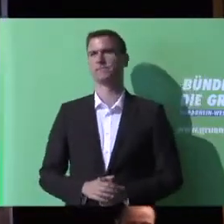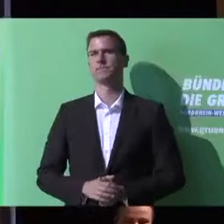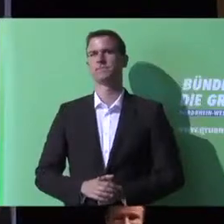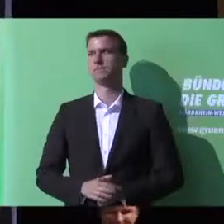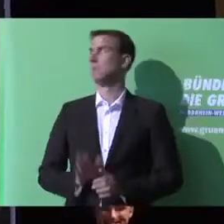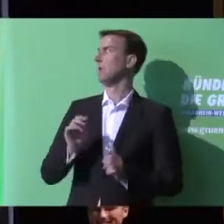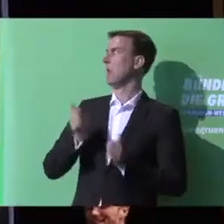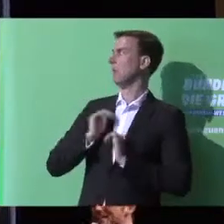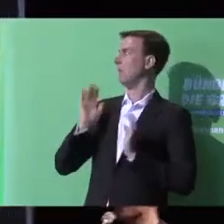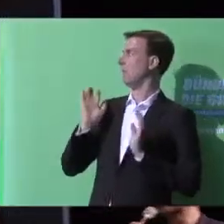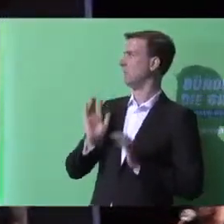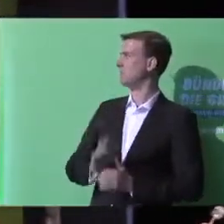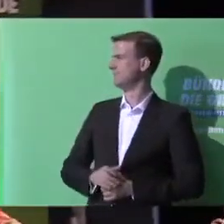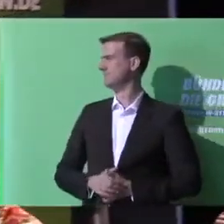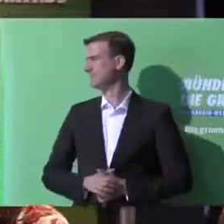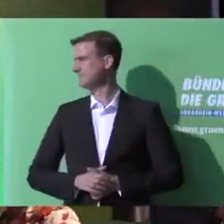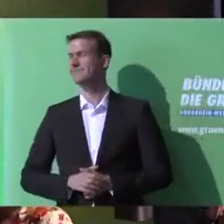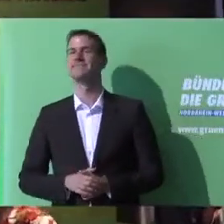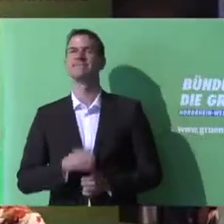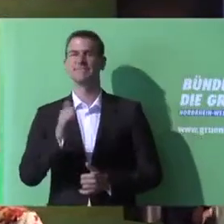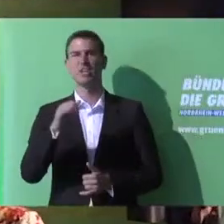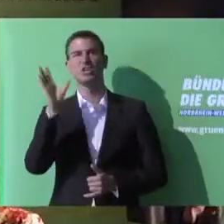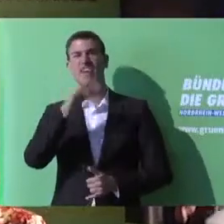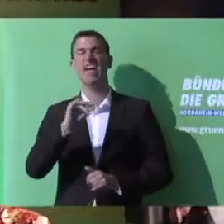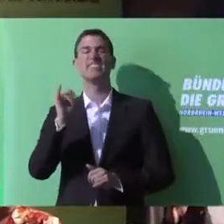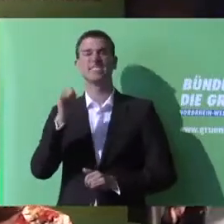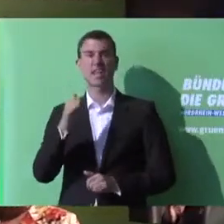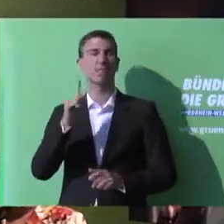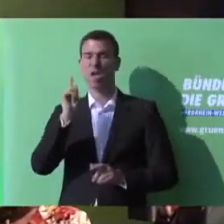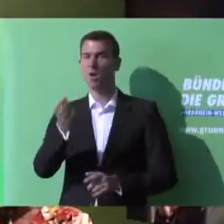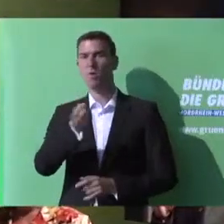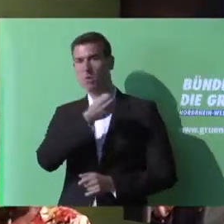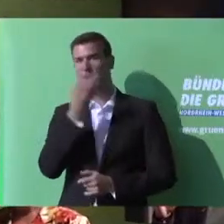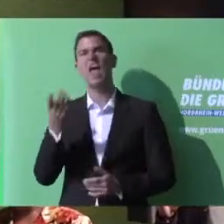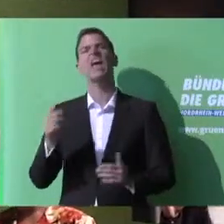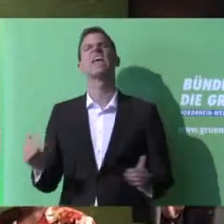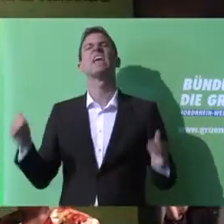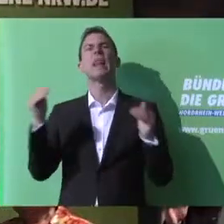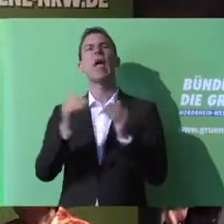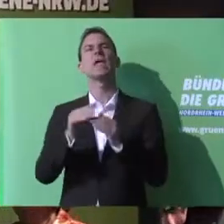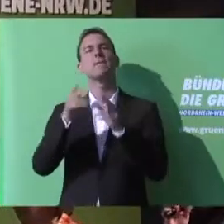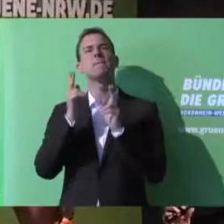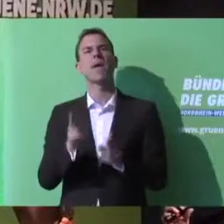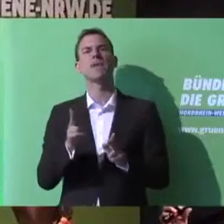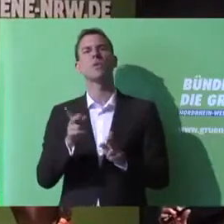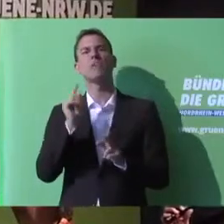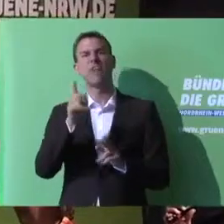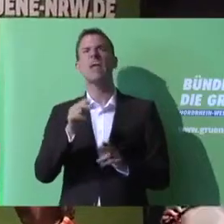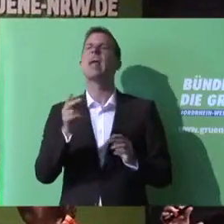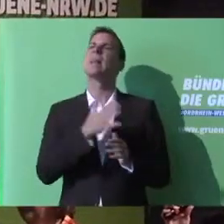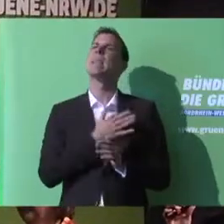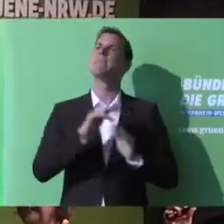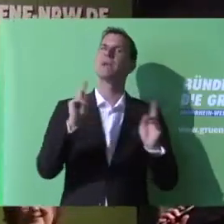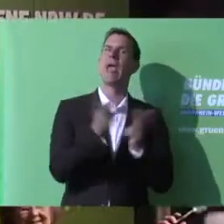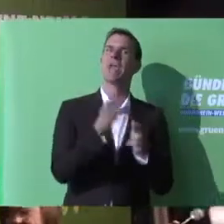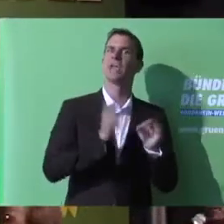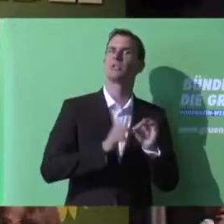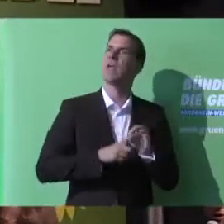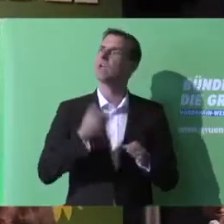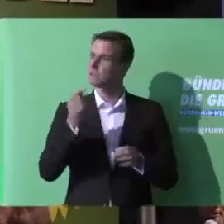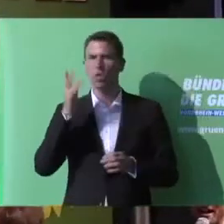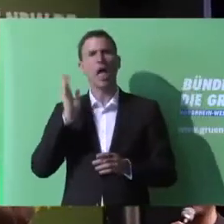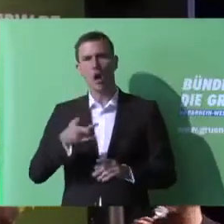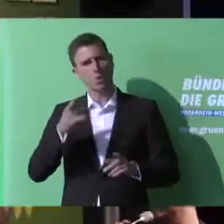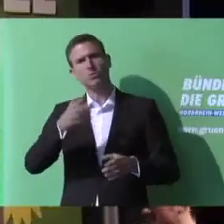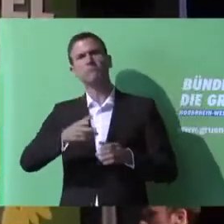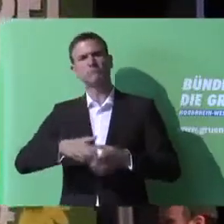Hilfe, nein. So, und schwarz-gelb blockiert natürlich auch Gleichberechtigung und gleiche Rechte für gleiche Liebe. Volker, dieser Stein muss